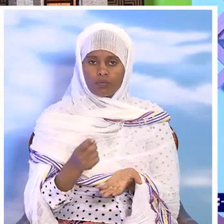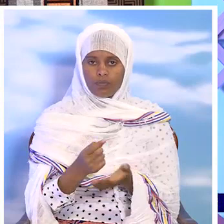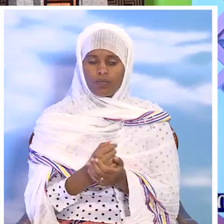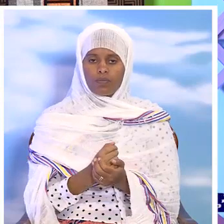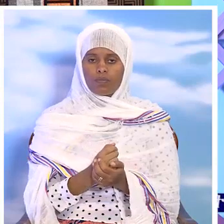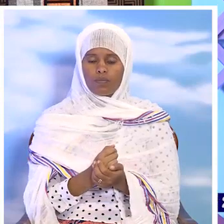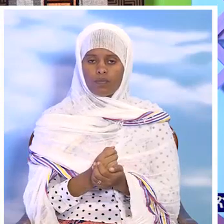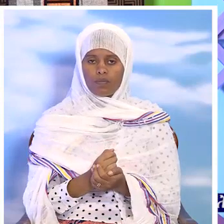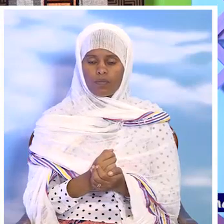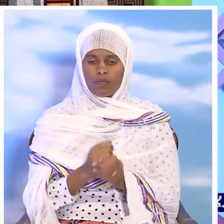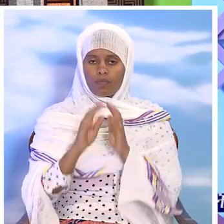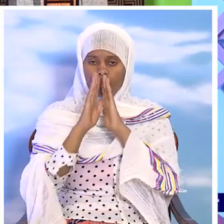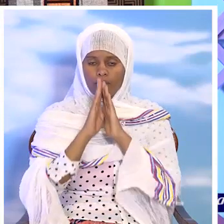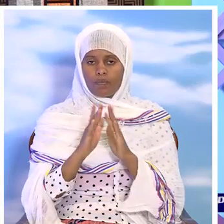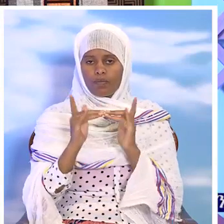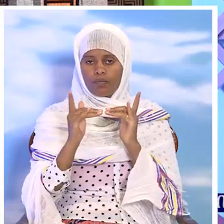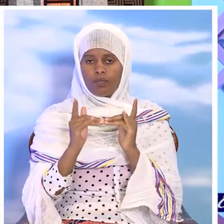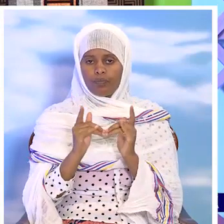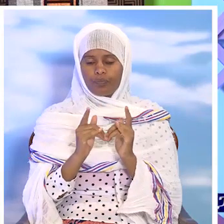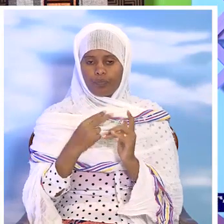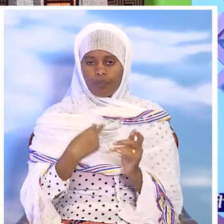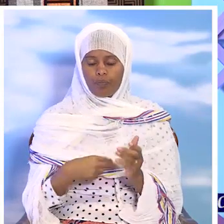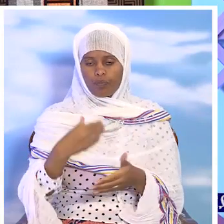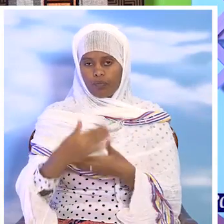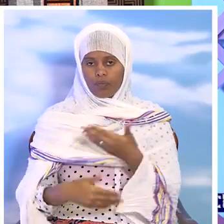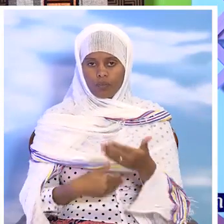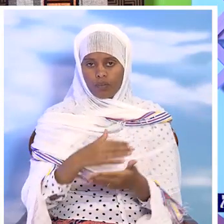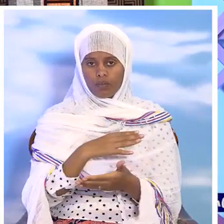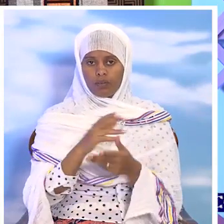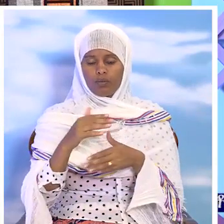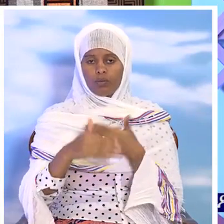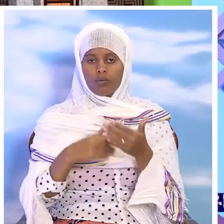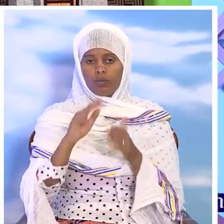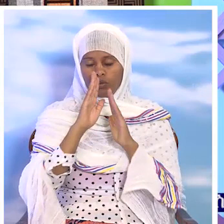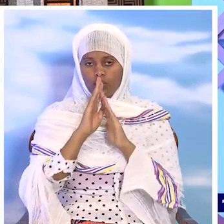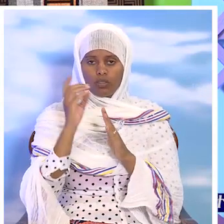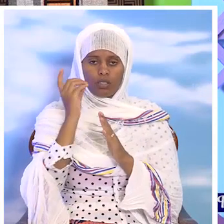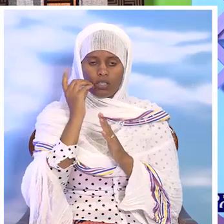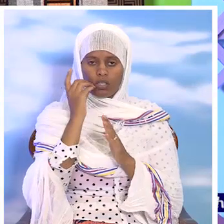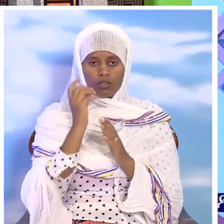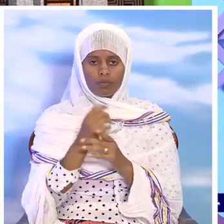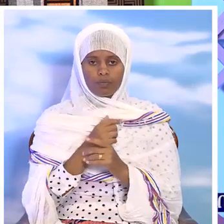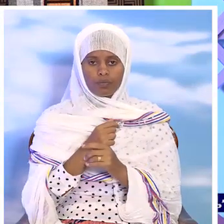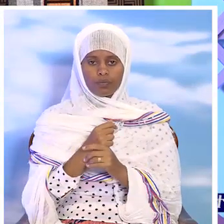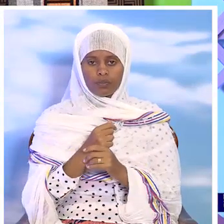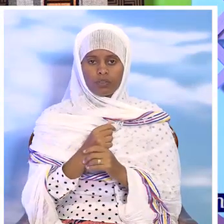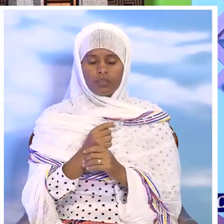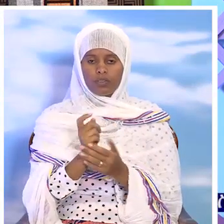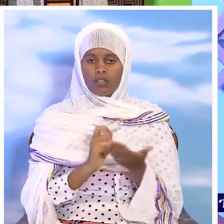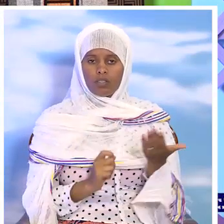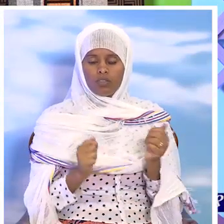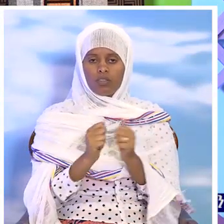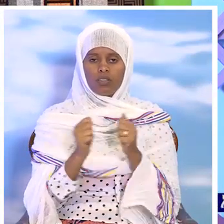ሊቃውንቲ ቤተ ክርስቲያንና ክዝምርዎ ዝሓድሩ እዩ ማለት እዩ። እዚ መዝሙር እዚ ቅዱስ ያሬድ ዝደረሶ እንተኾነ